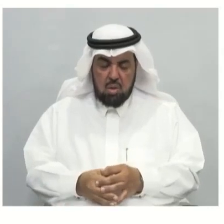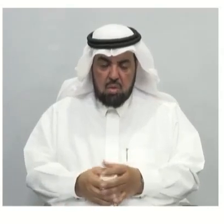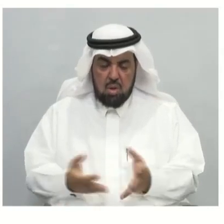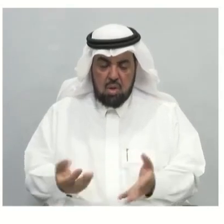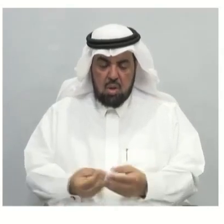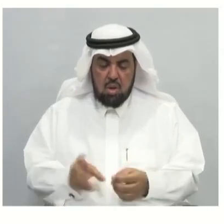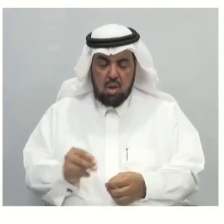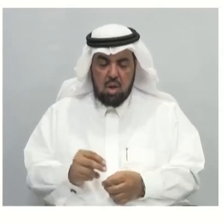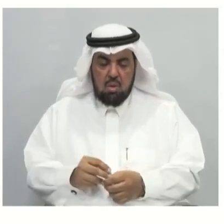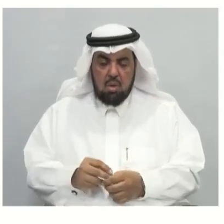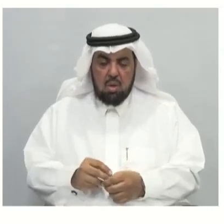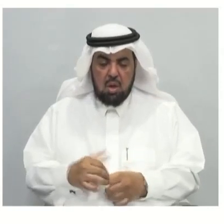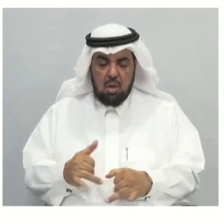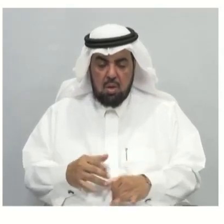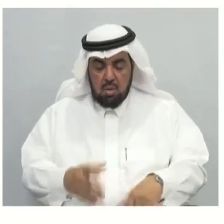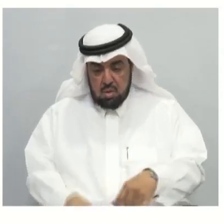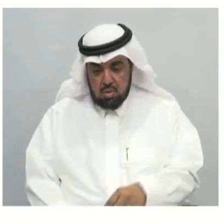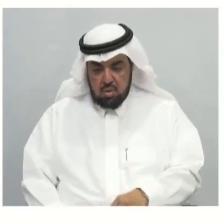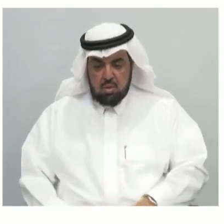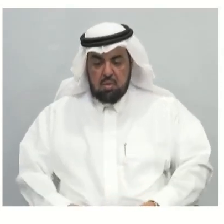معها النماذج عبر